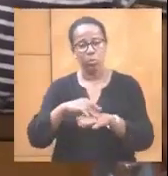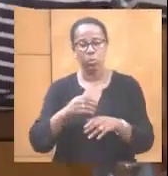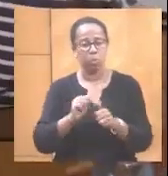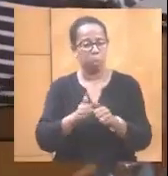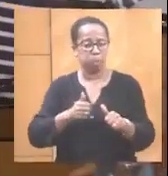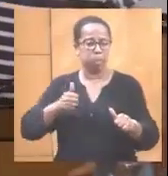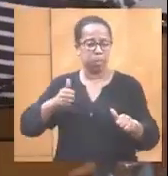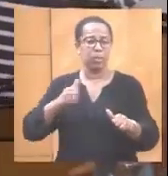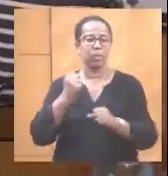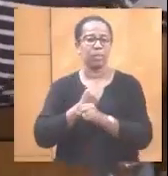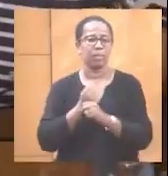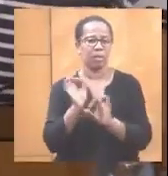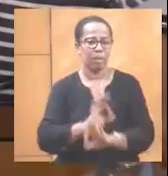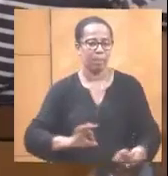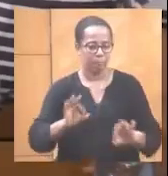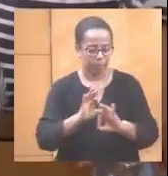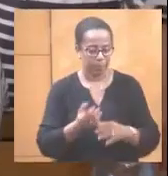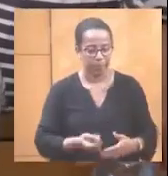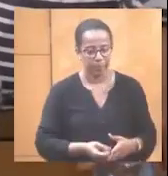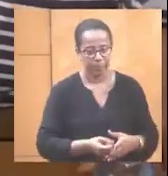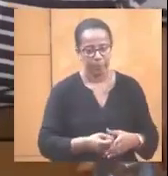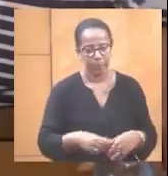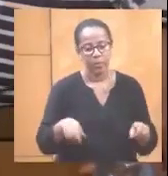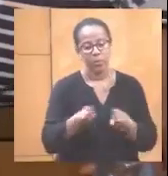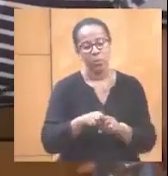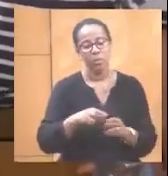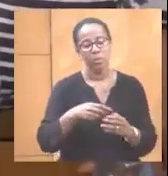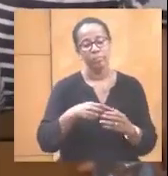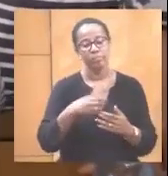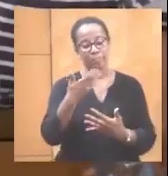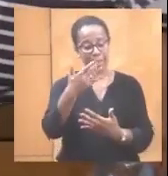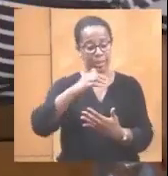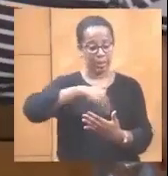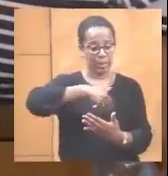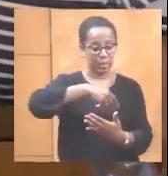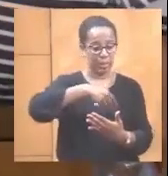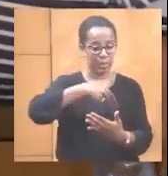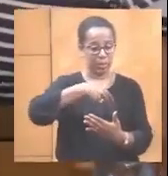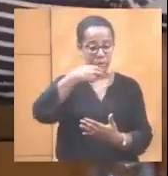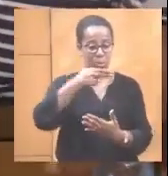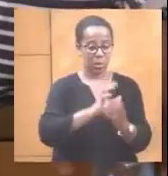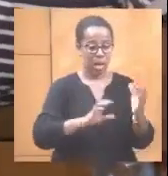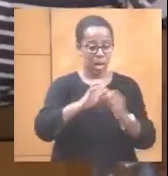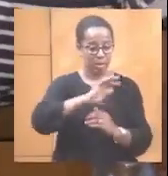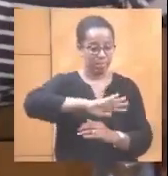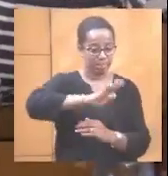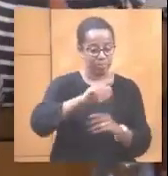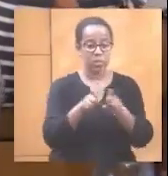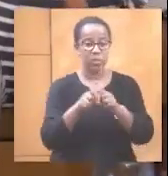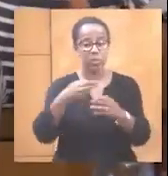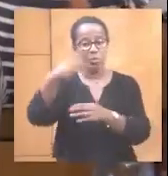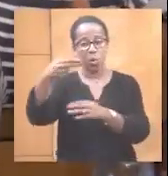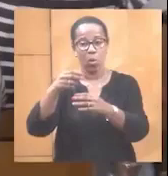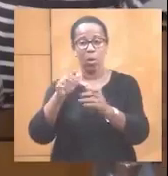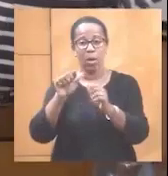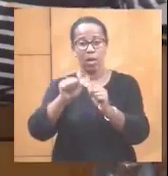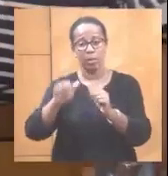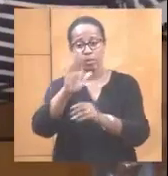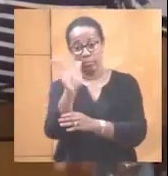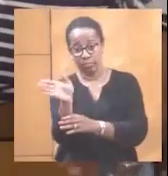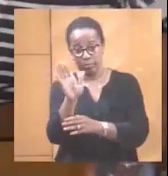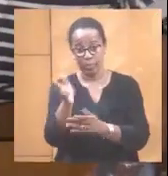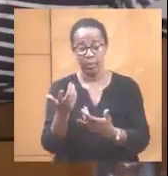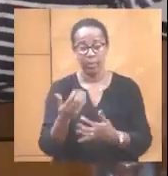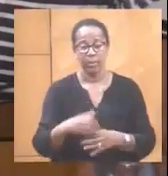éloignées de l'emploi. Et puis, dans le Nord Caraïbe et le Nord Atlantique, c'est l'IMFPA qui nous a